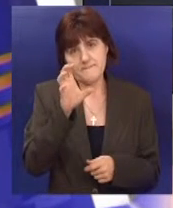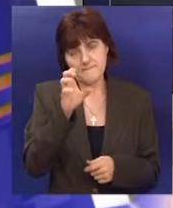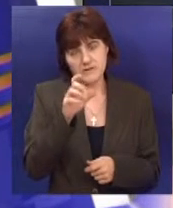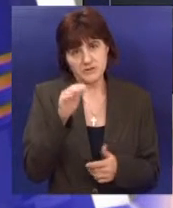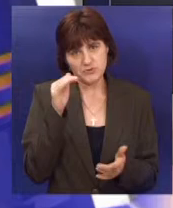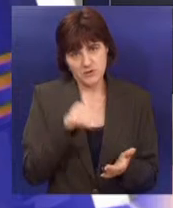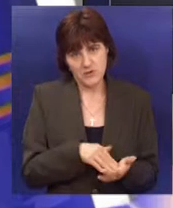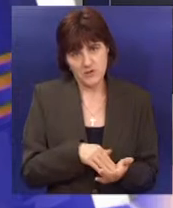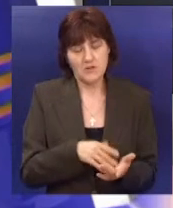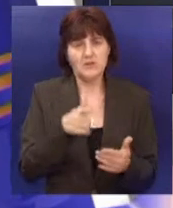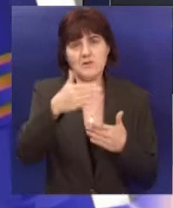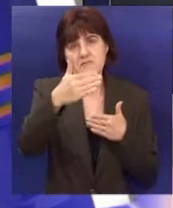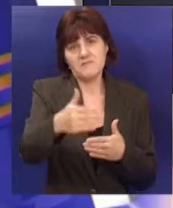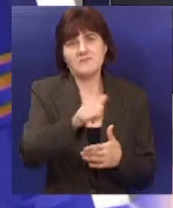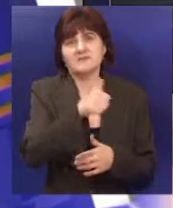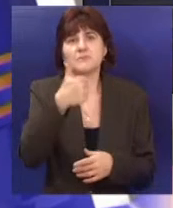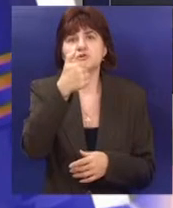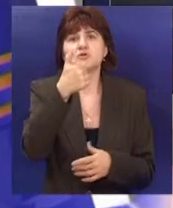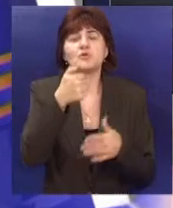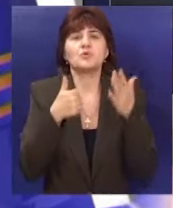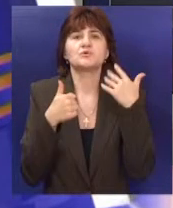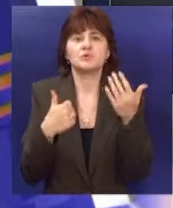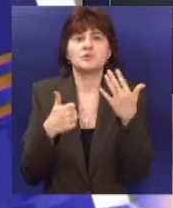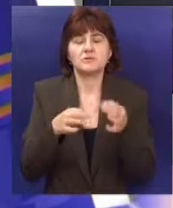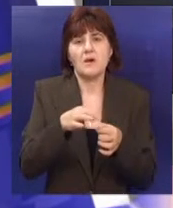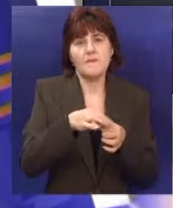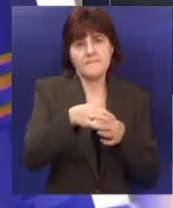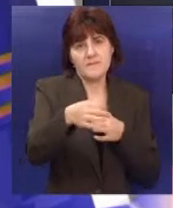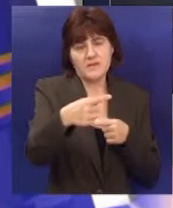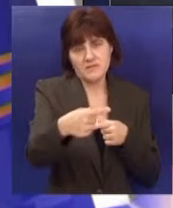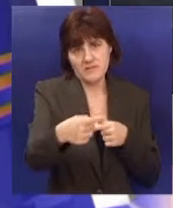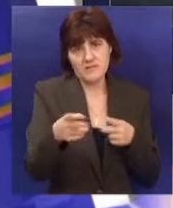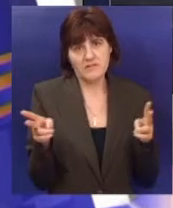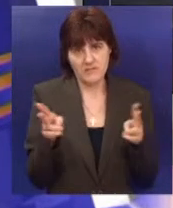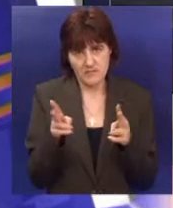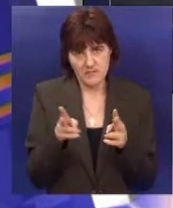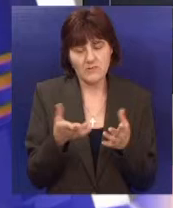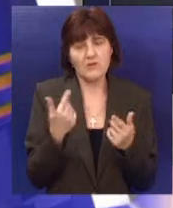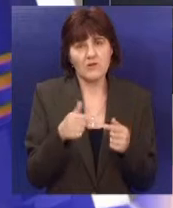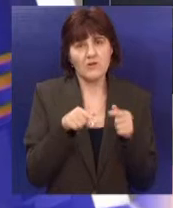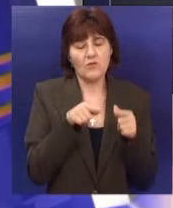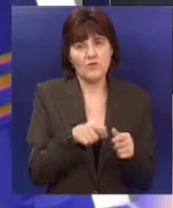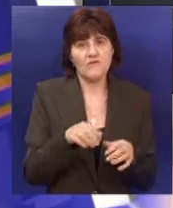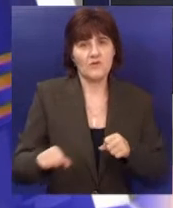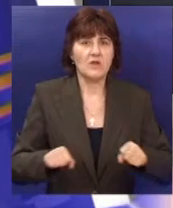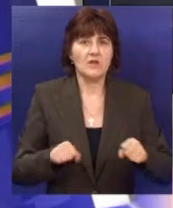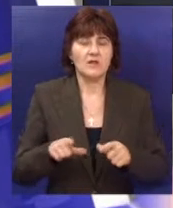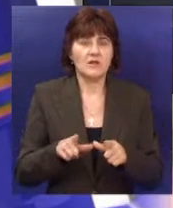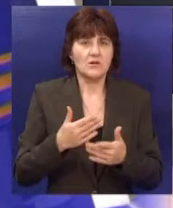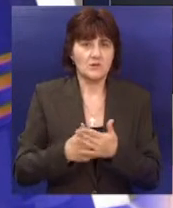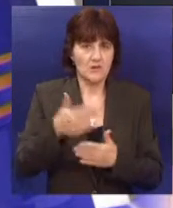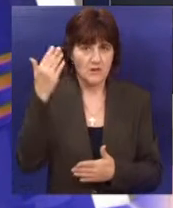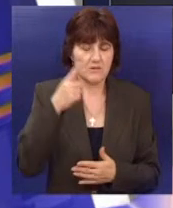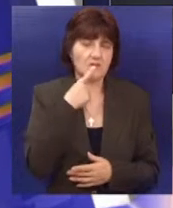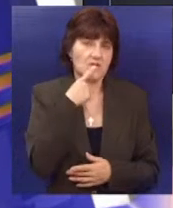asfaltirano je oko 160 metara ulice. Iako ova ulica ne predstavlja vezu između Majšanskog puta i drugih ulica, u gradskoj upravi